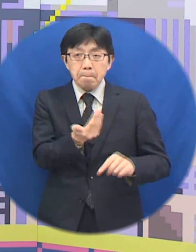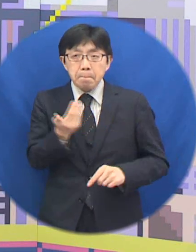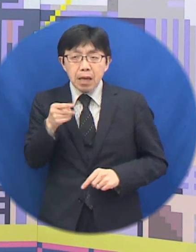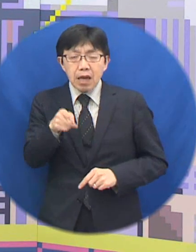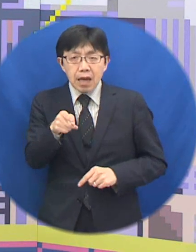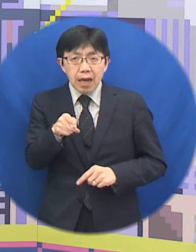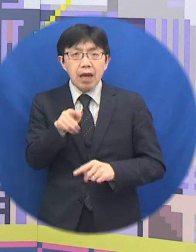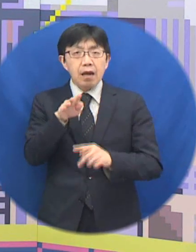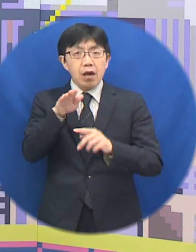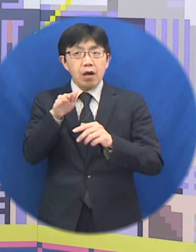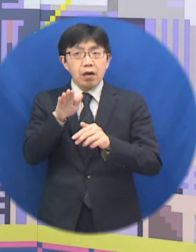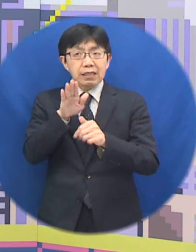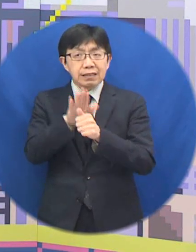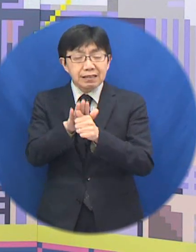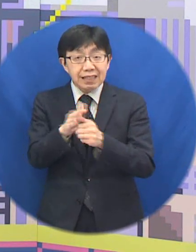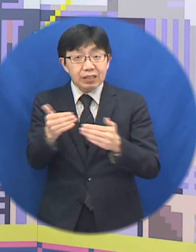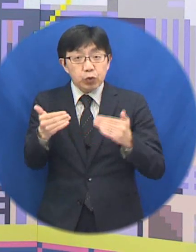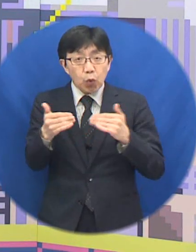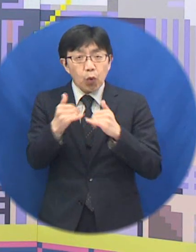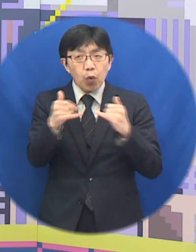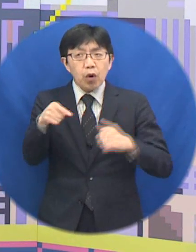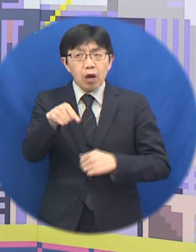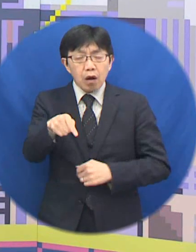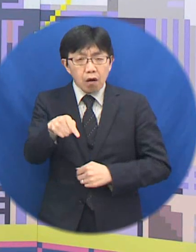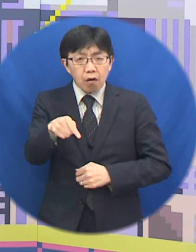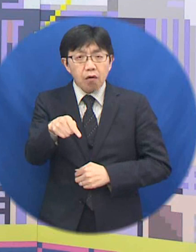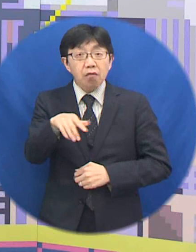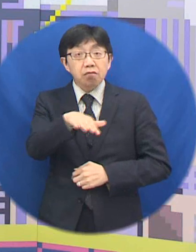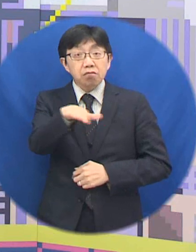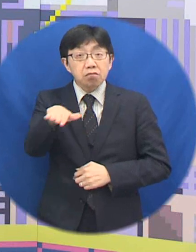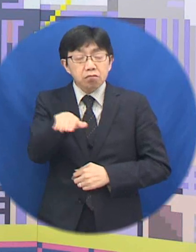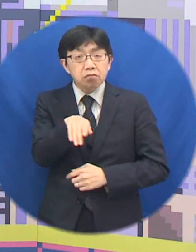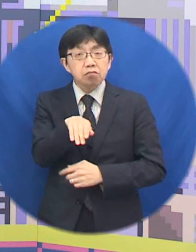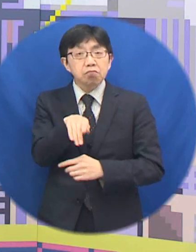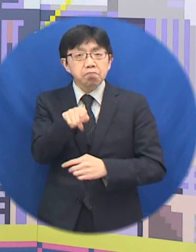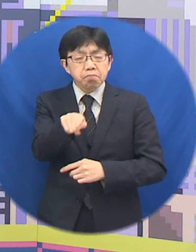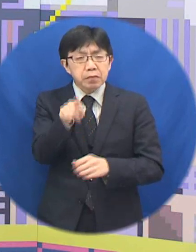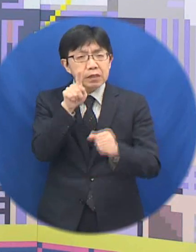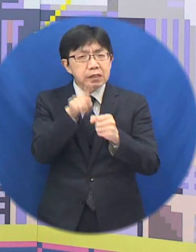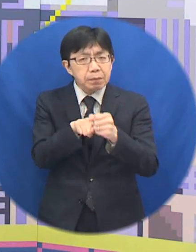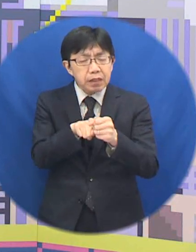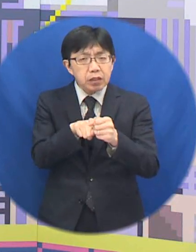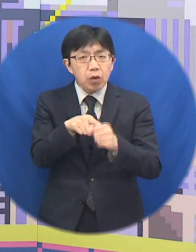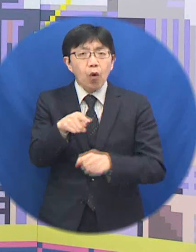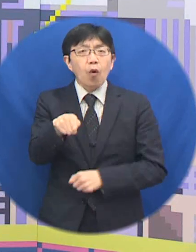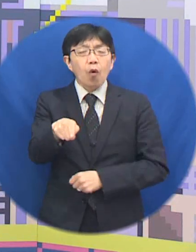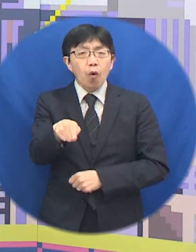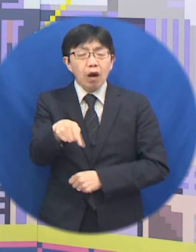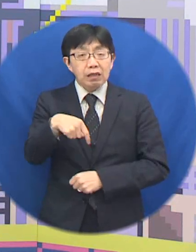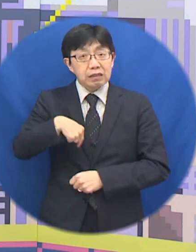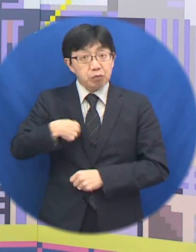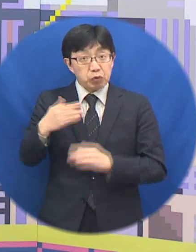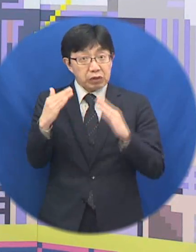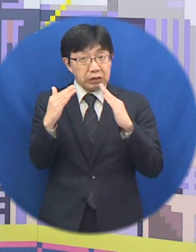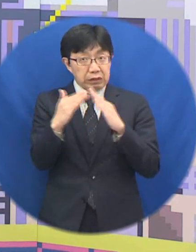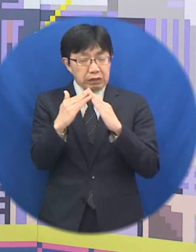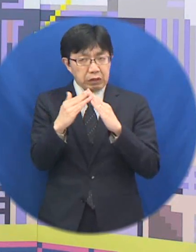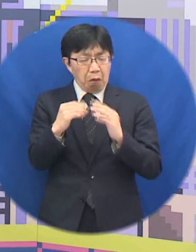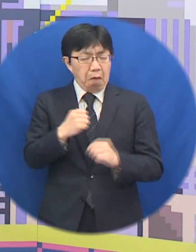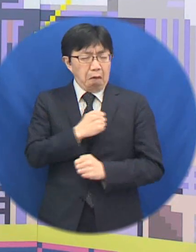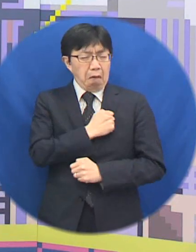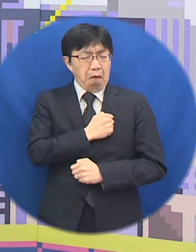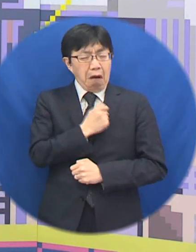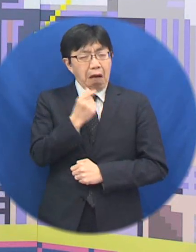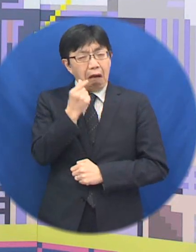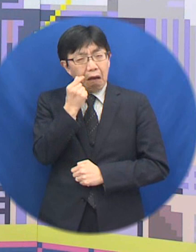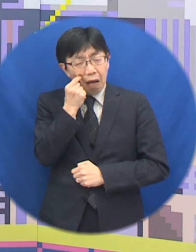した入浴特化型の通所サービスを新たに開始しました。 はい、 自宅での入浴が困難な高